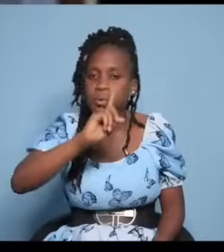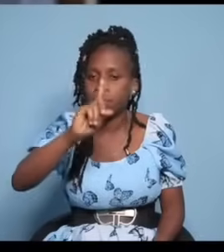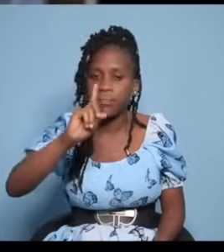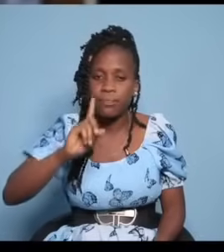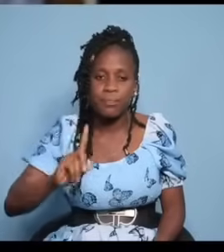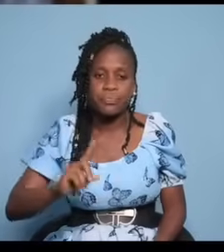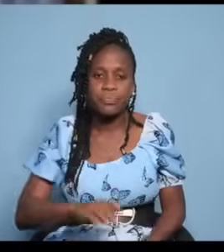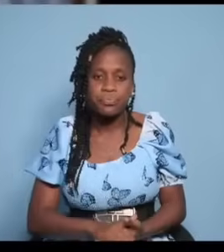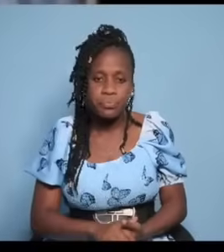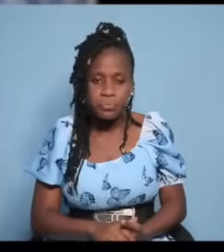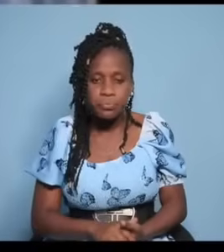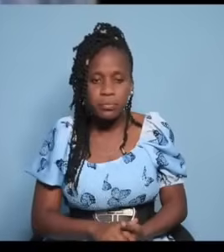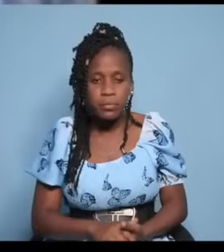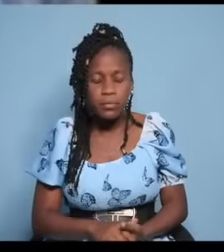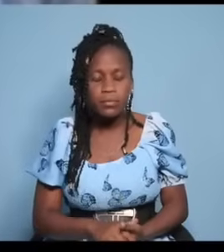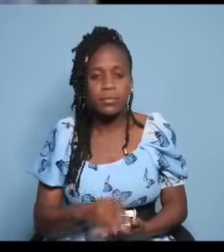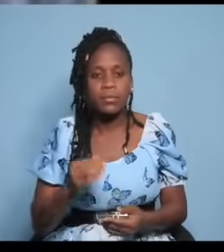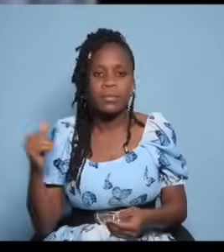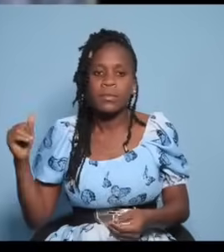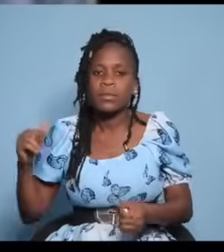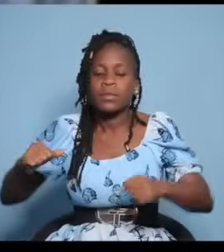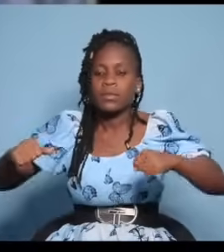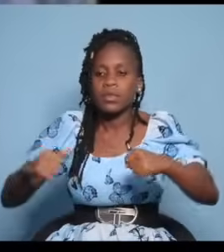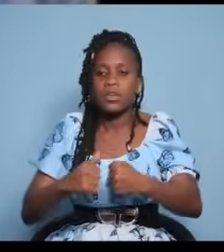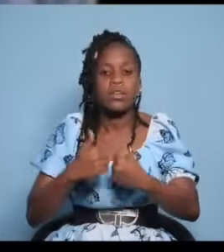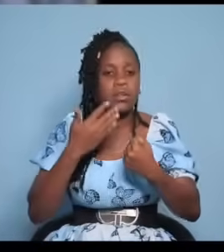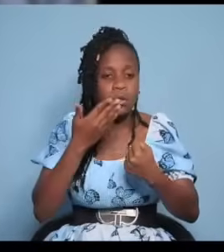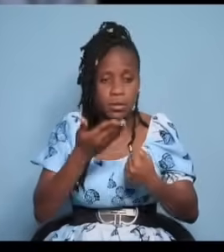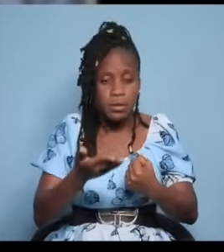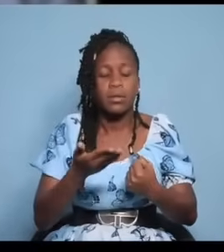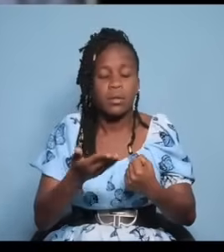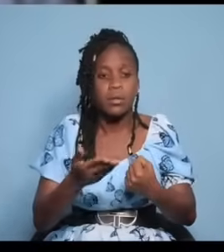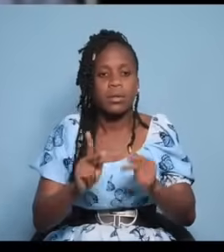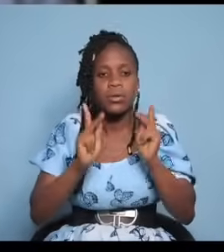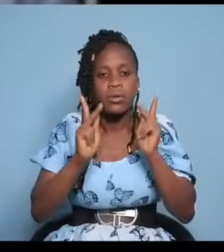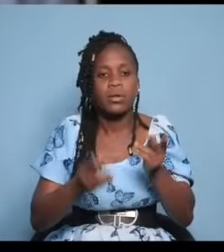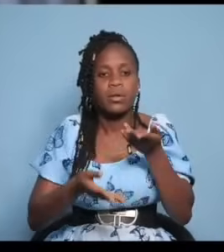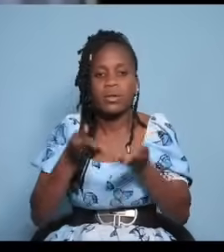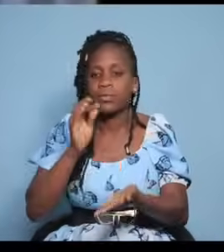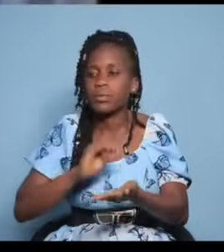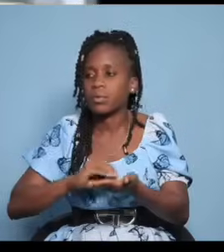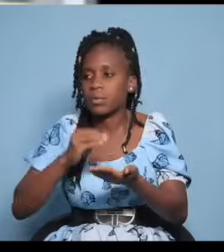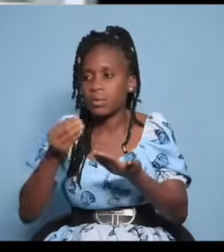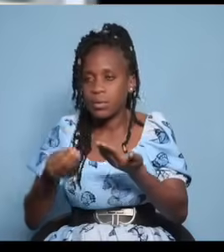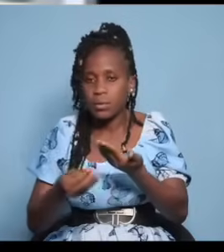ajali ina ukawaida kiasi gani ya makamu wa rais kwenda kufa kwenye milima